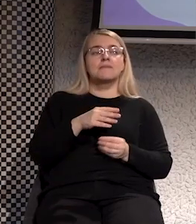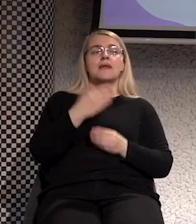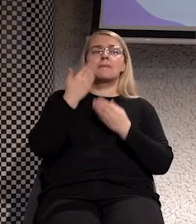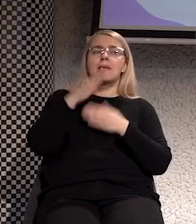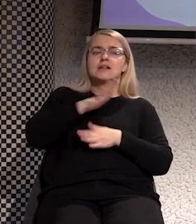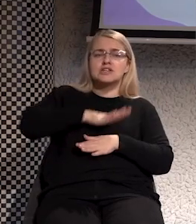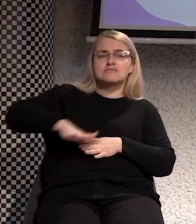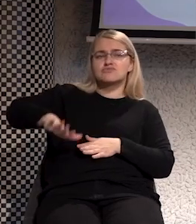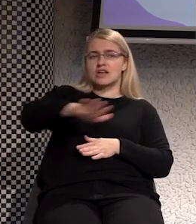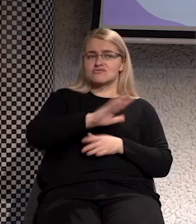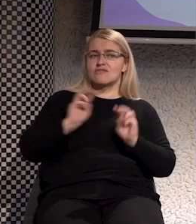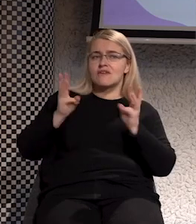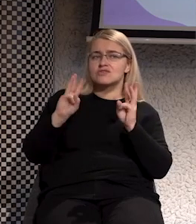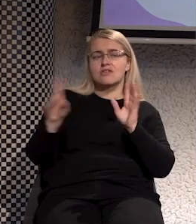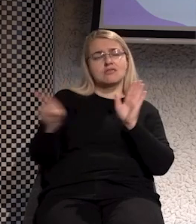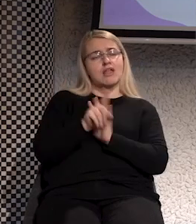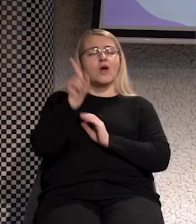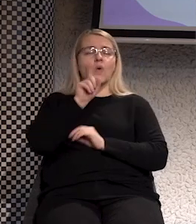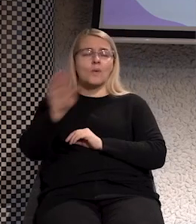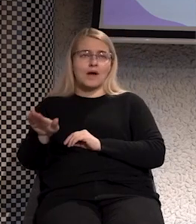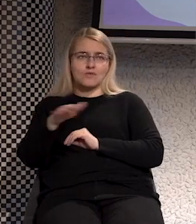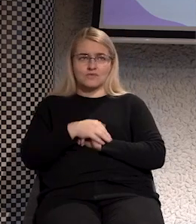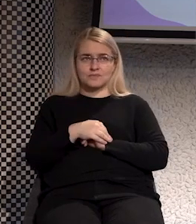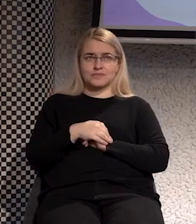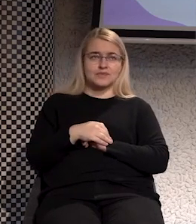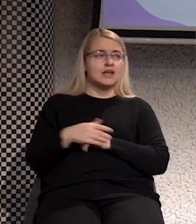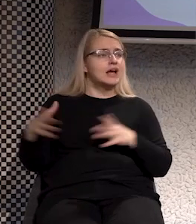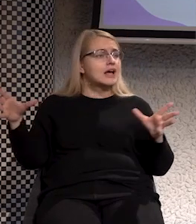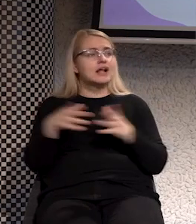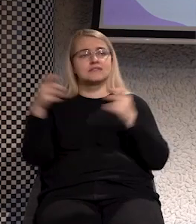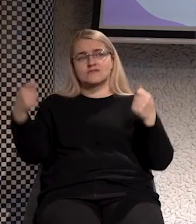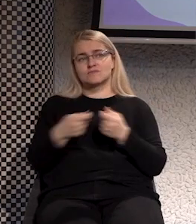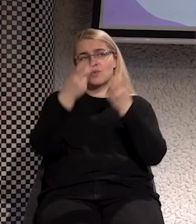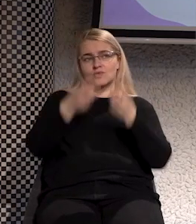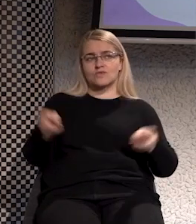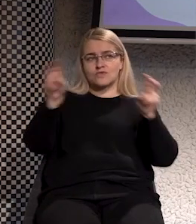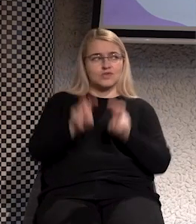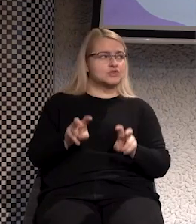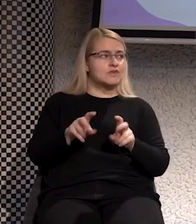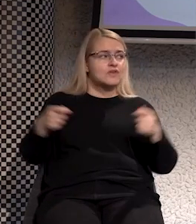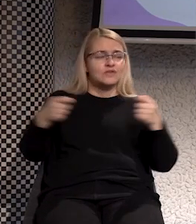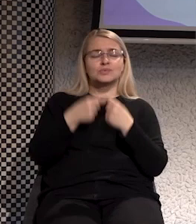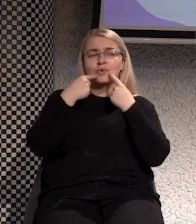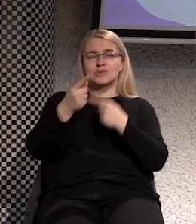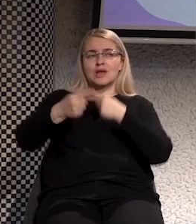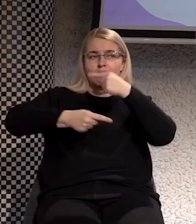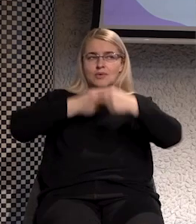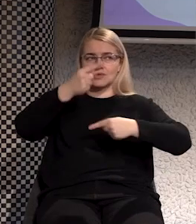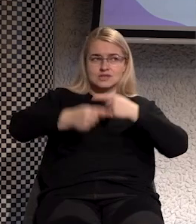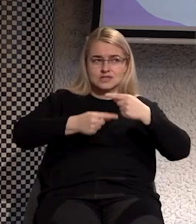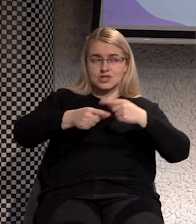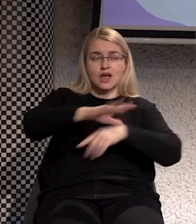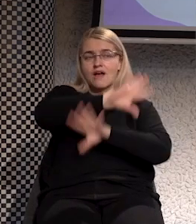tą przestrzeń warsztatową chłopakom, w sensie z nimi współtworzymy i nawet mówimy o tym, że to jest współodpowiedzialność za proces, to, że tutaj